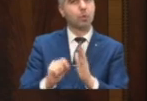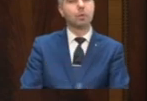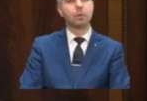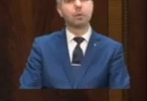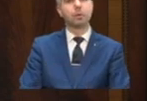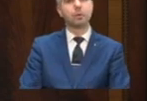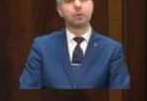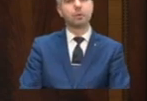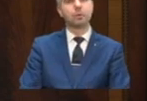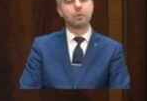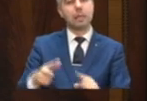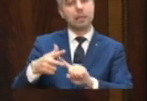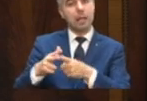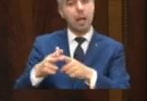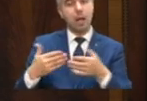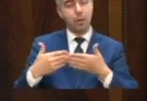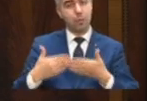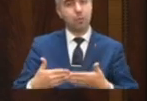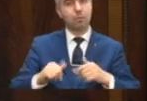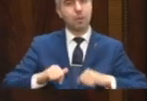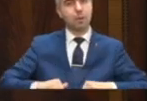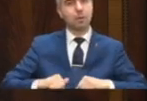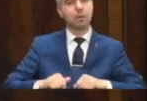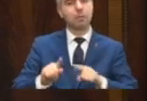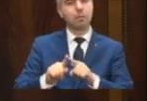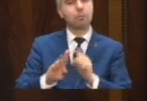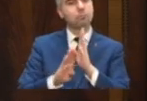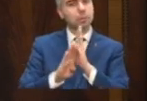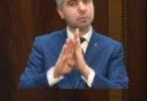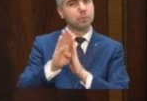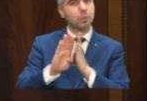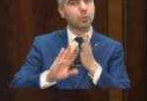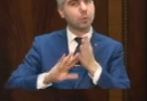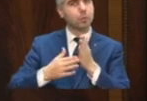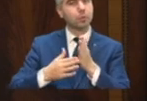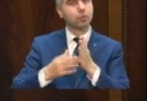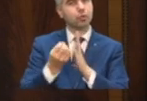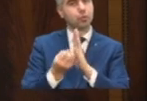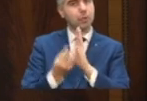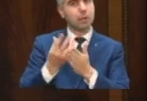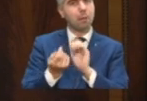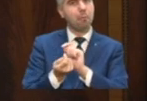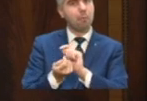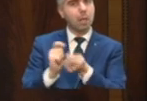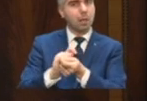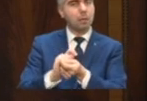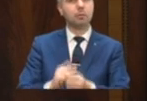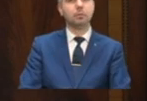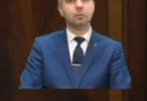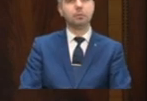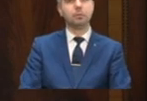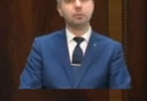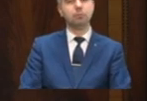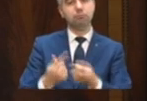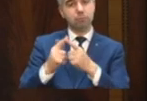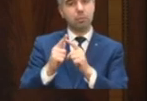ولهذا فالصناعة اليوم السيد الوزير كتعرف واحد الازدهار، وكتعرف واحد التطور، وكتعرف يعني واحد